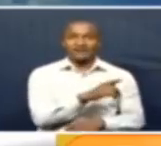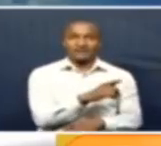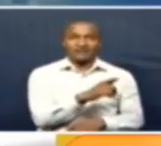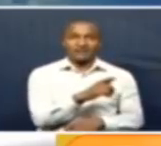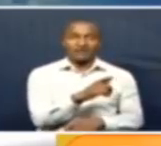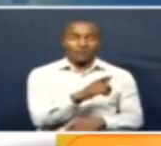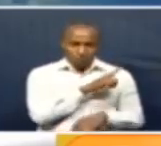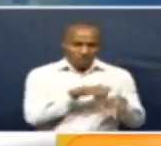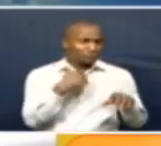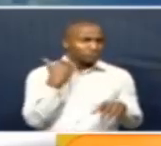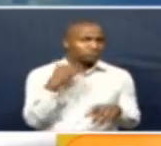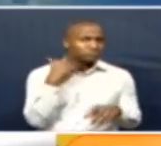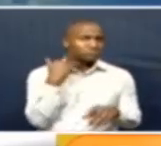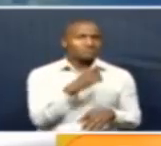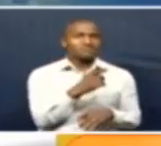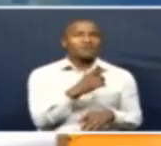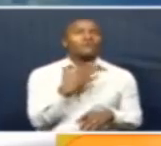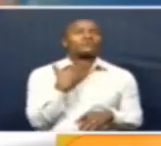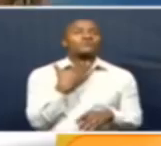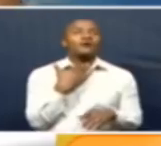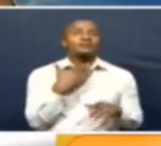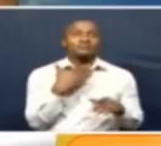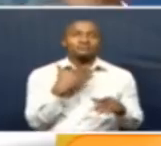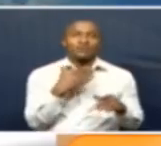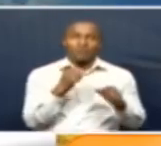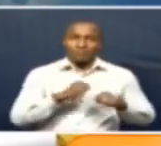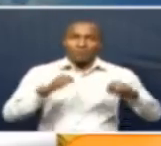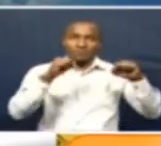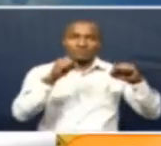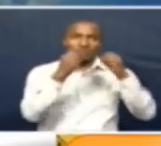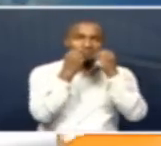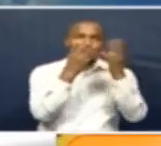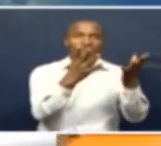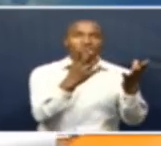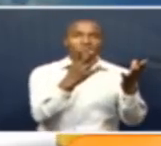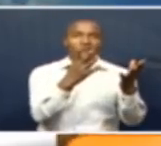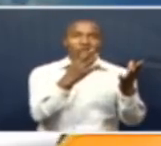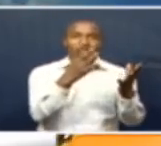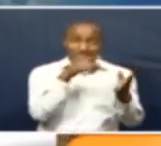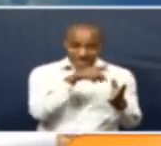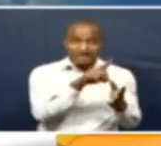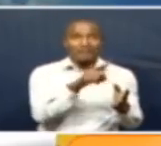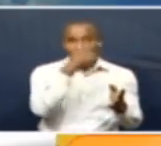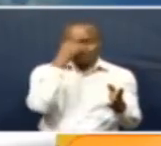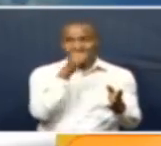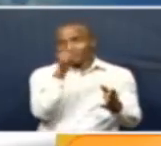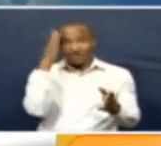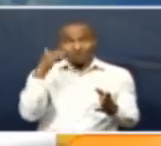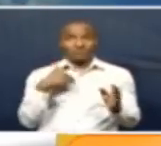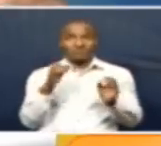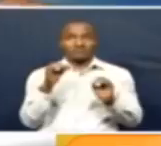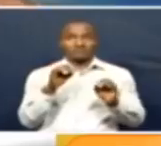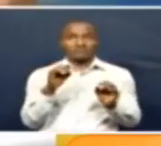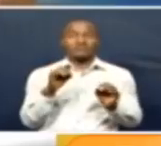kwa crime sisi tulikuwa tunataka kuserenda kwa wakubwa wale wakubwa sisi wa yeye aserenda juu mimi sikuwa najulikana.